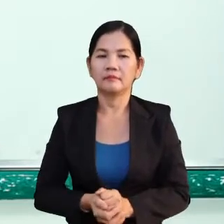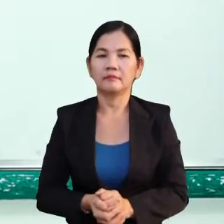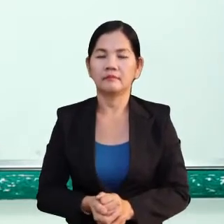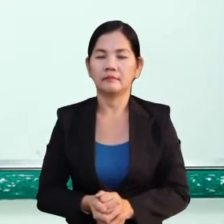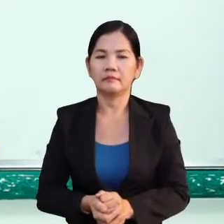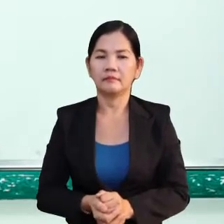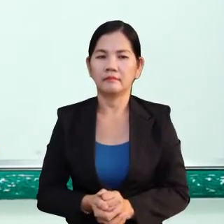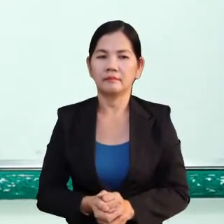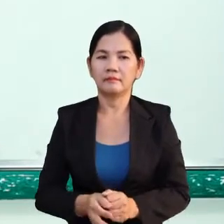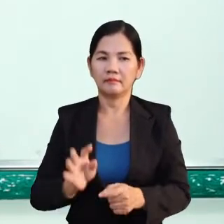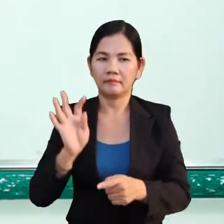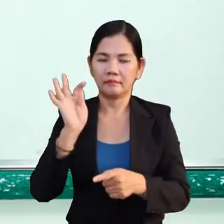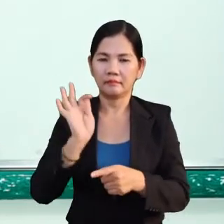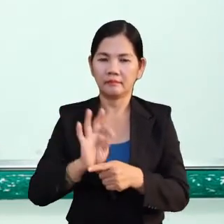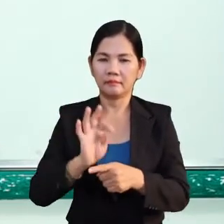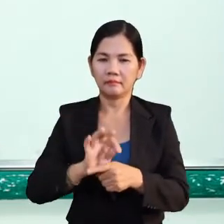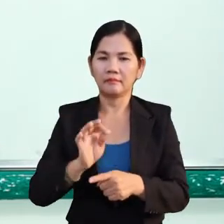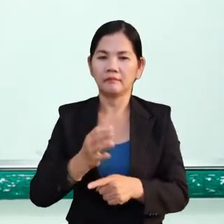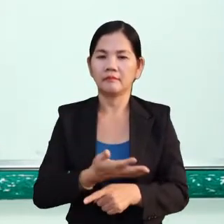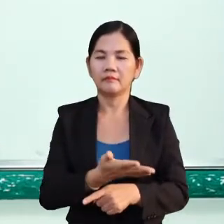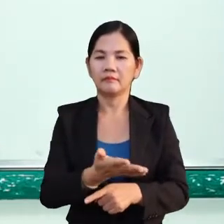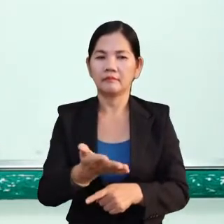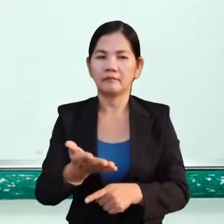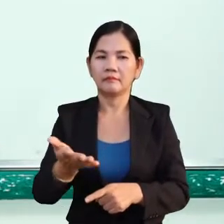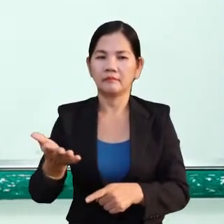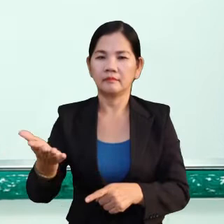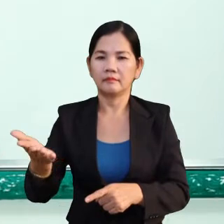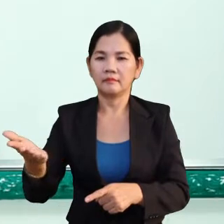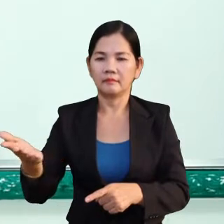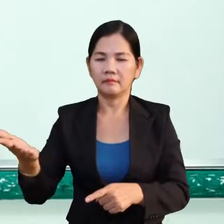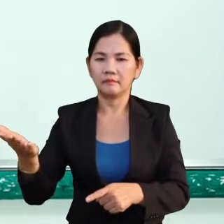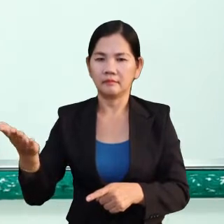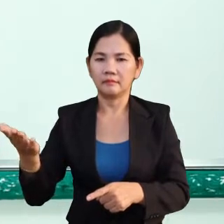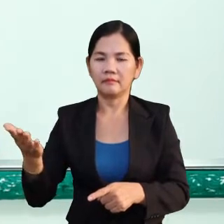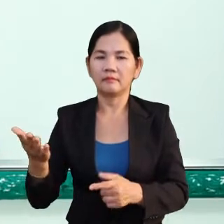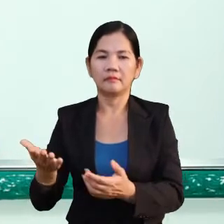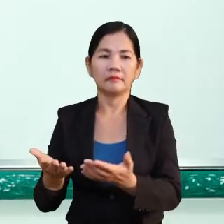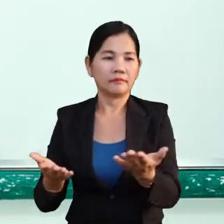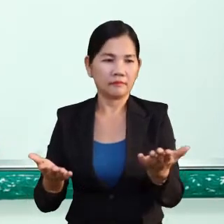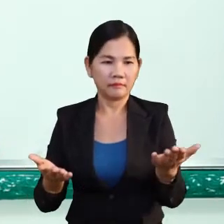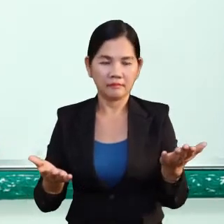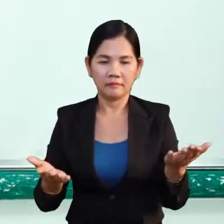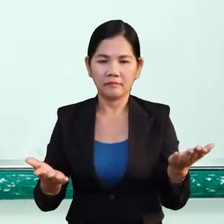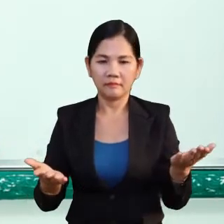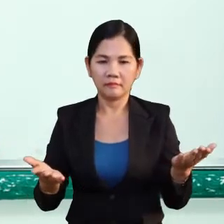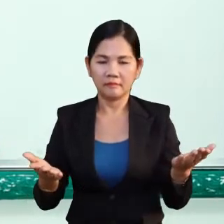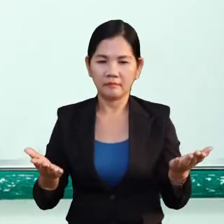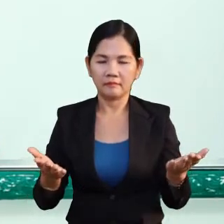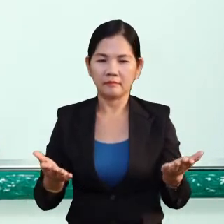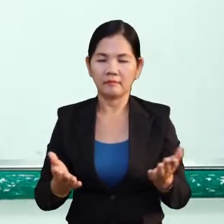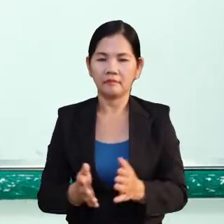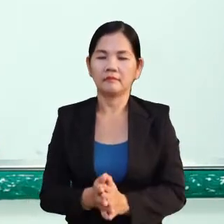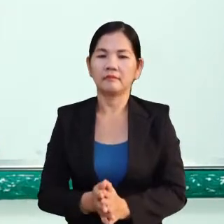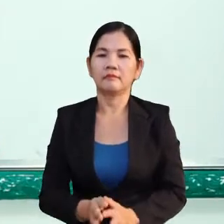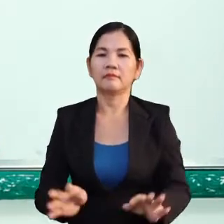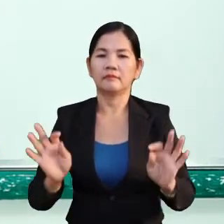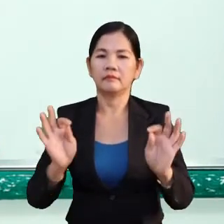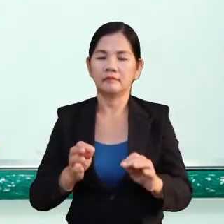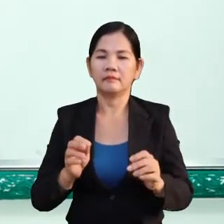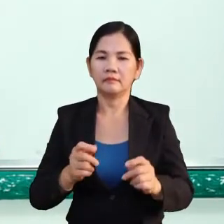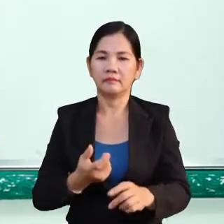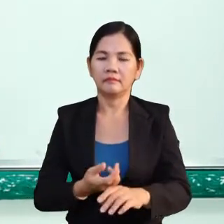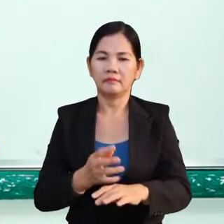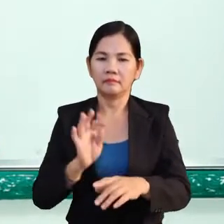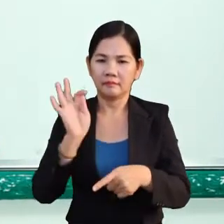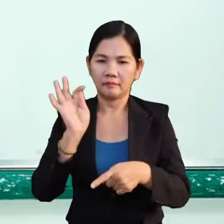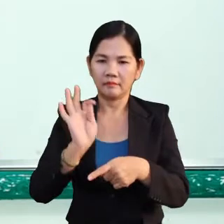1 2 3សារិកាកែវអើយស៊ីអីកងកងសារិកា